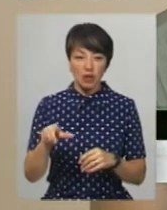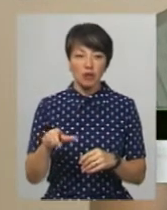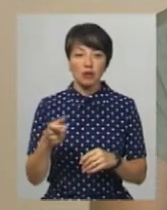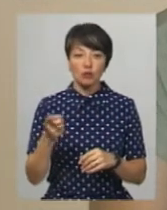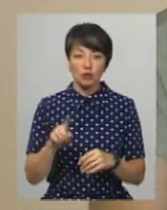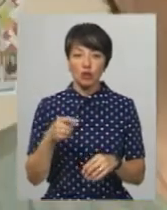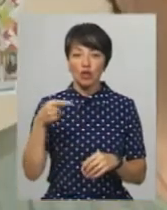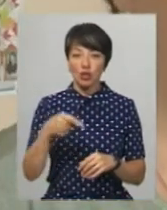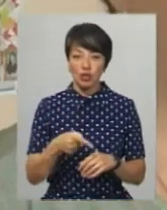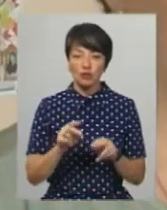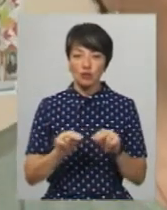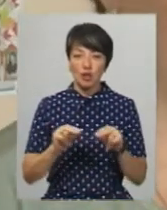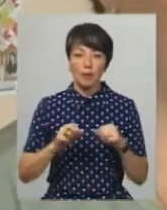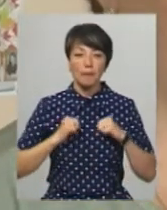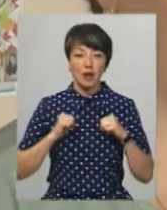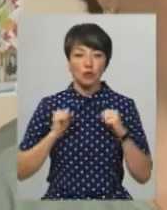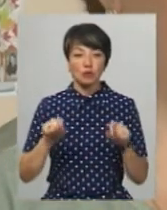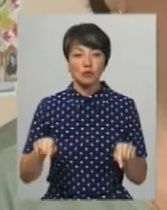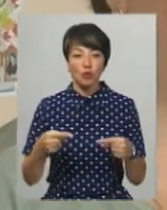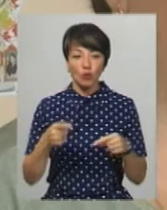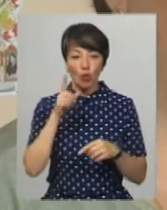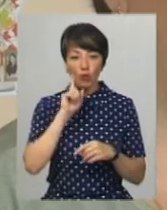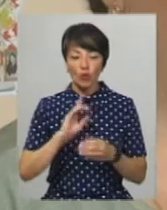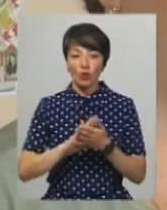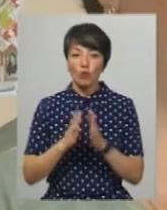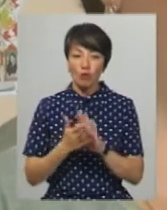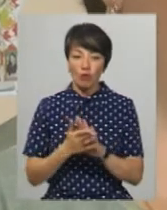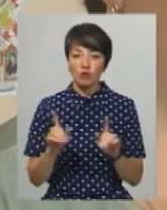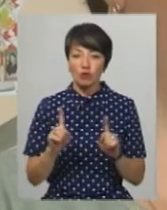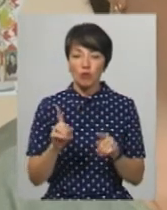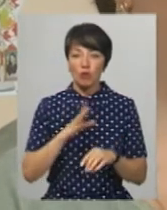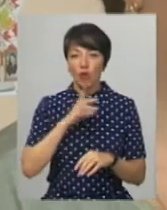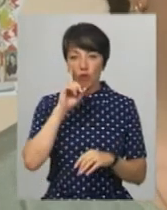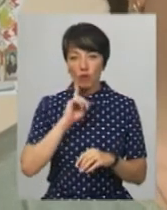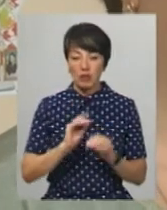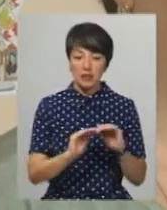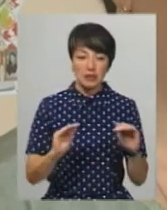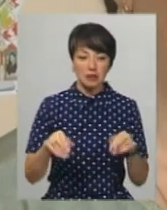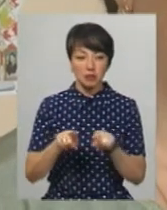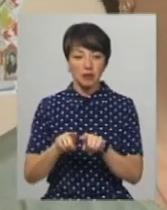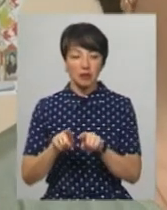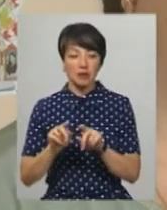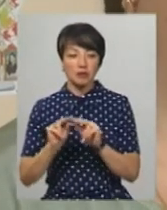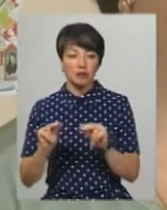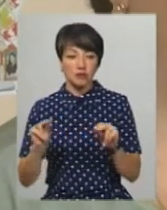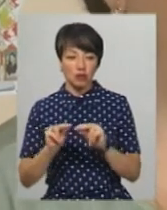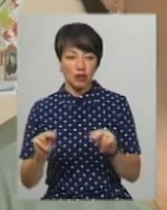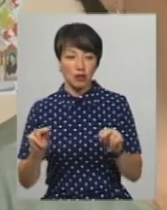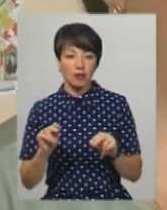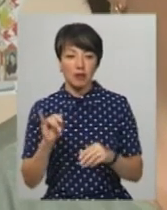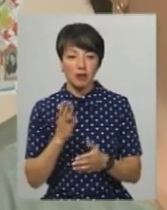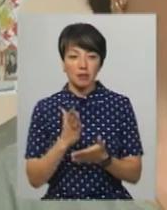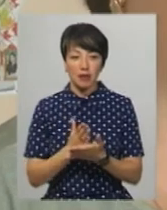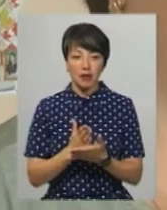Тобто майже 1000. Намагаємося створювати комфортні умови, щоб було комфортно як дітям, так і учням. Ну і